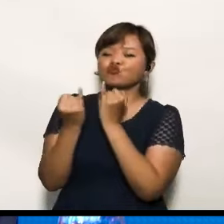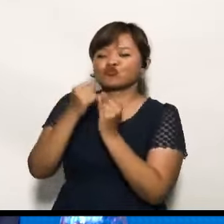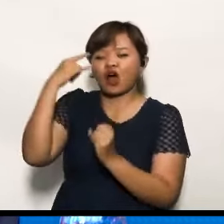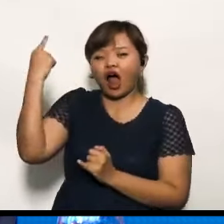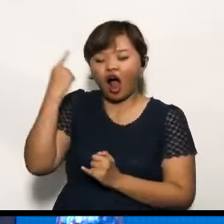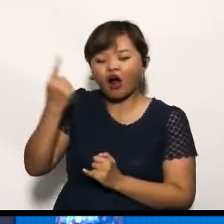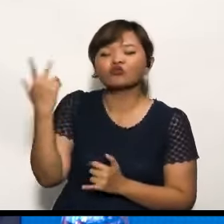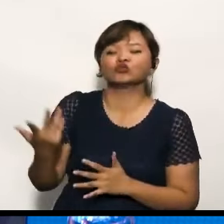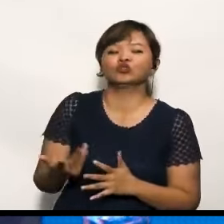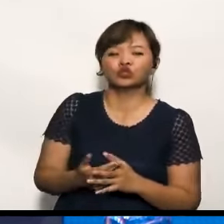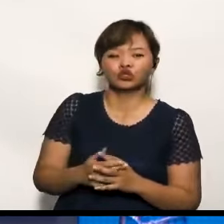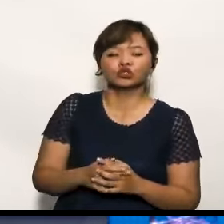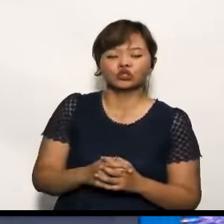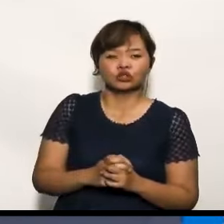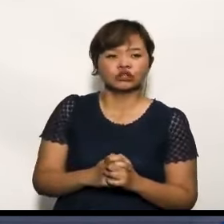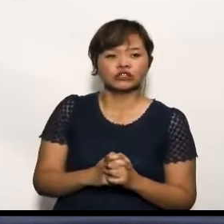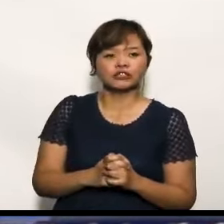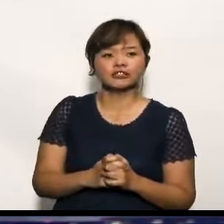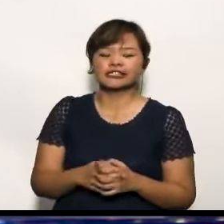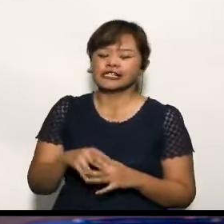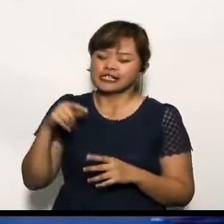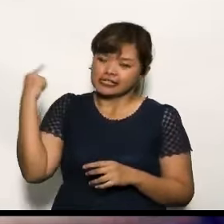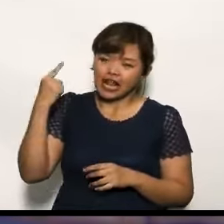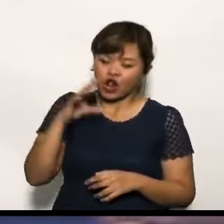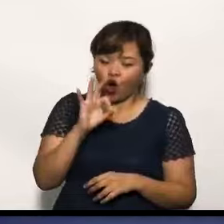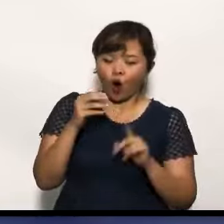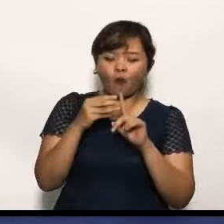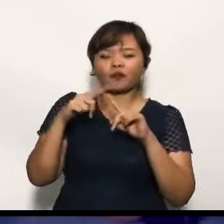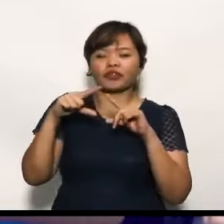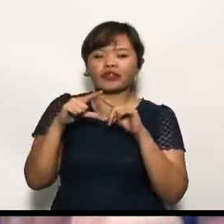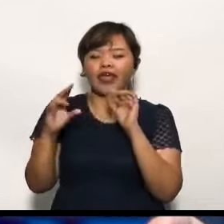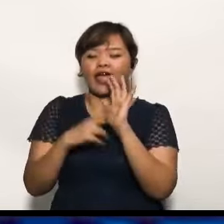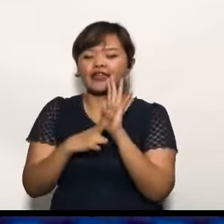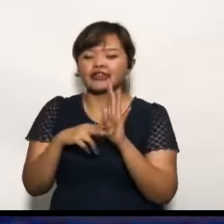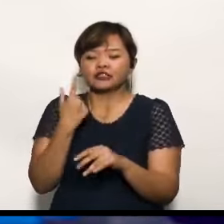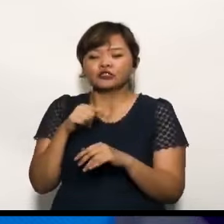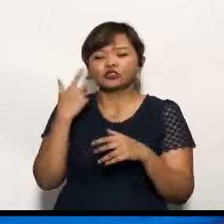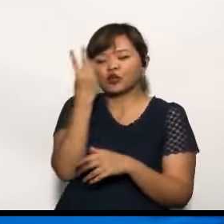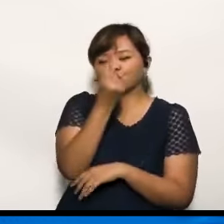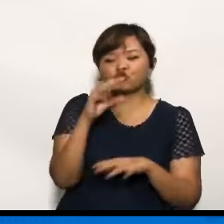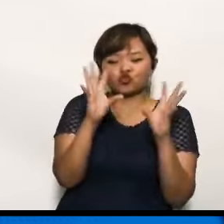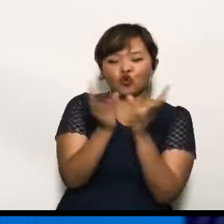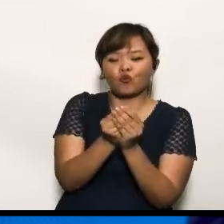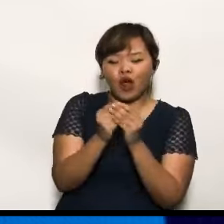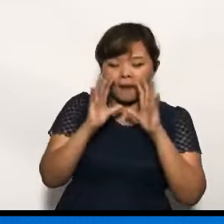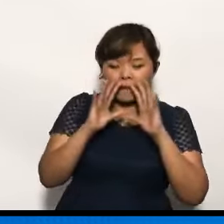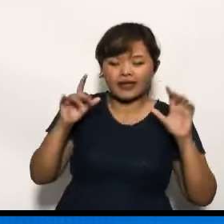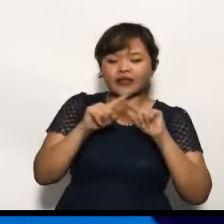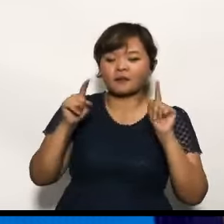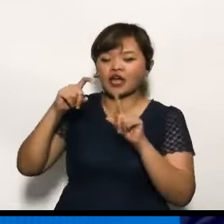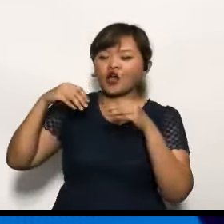taklukan. Ya, saudara akan terus try to obtain more, quantity more than